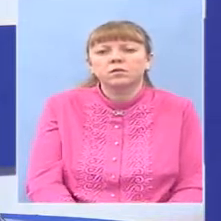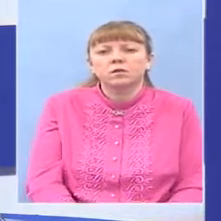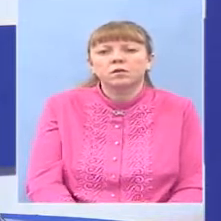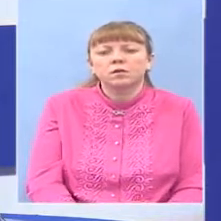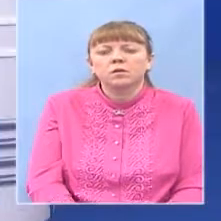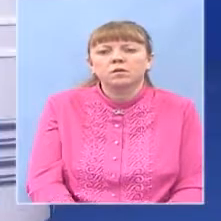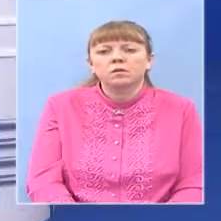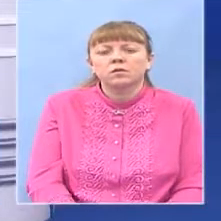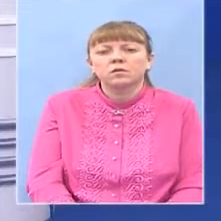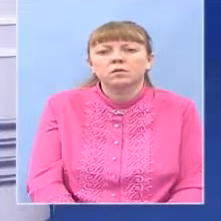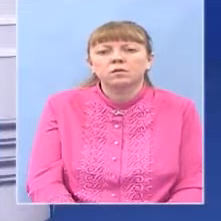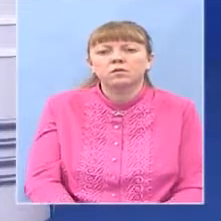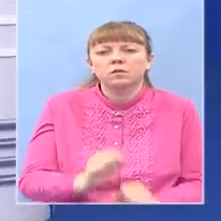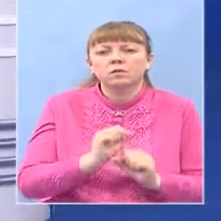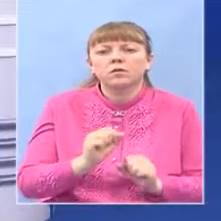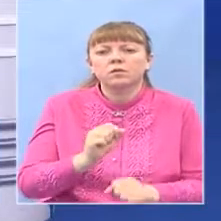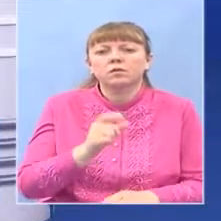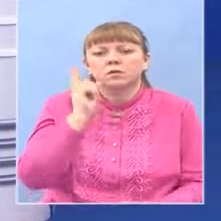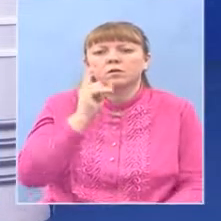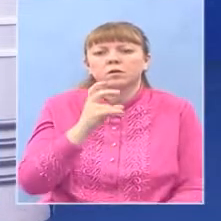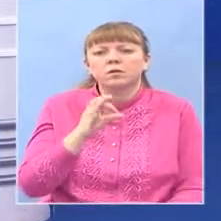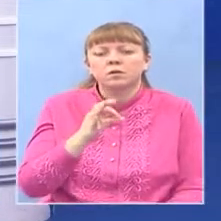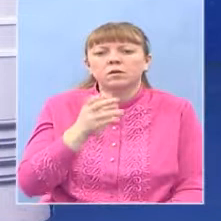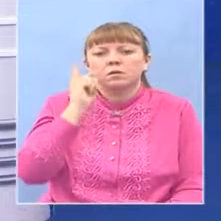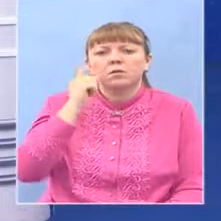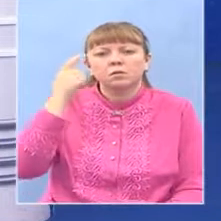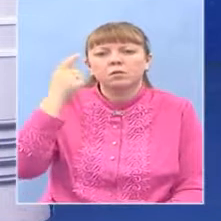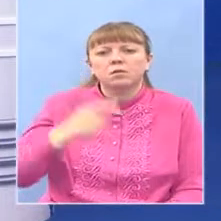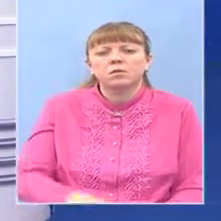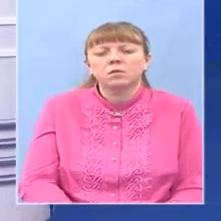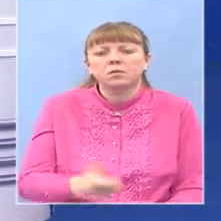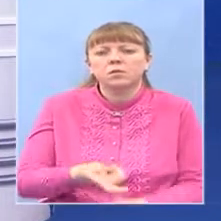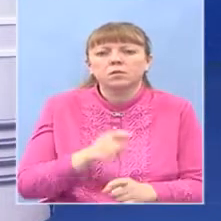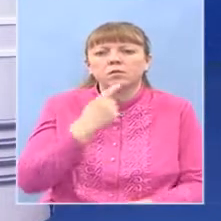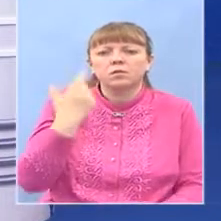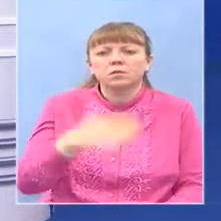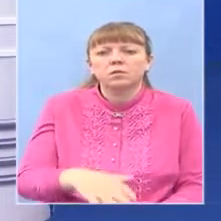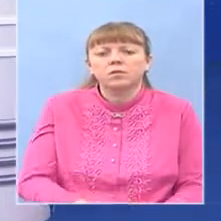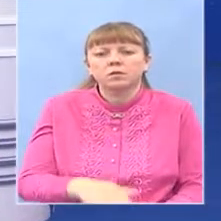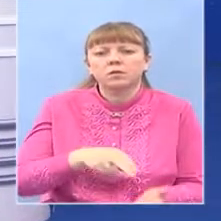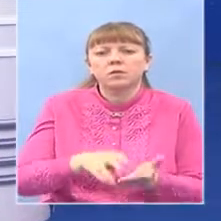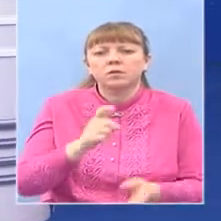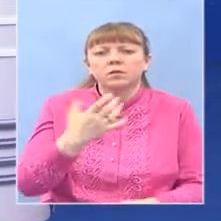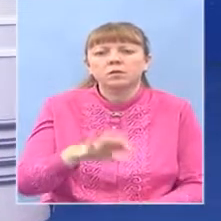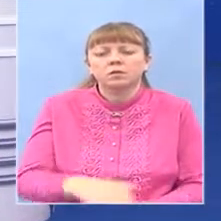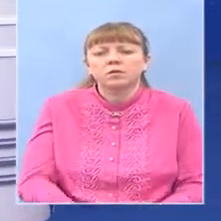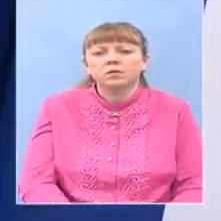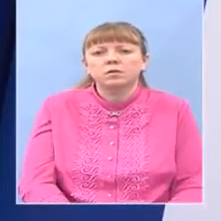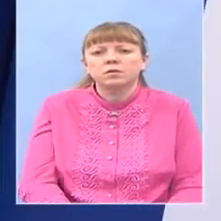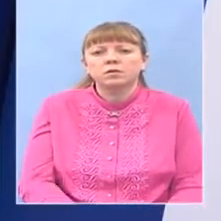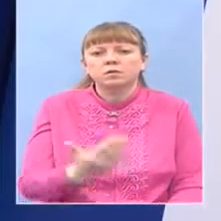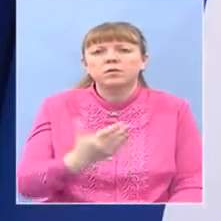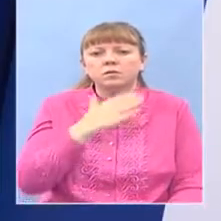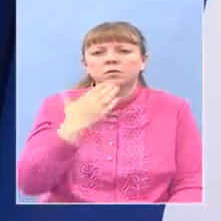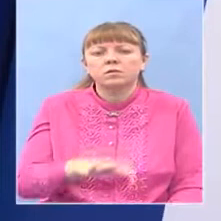и современным НПО или людям с современным мышлением очень сложно пробиться сквозь вот эти бюрократические